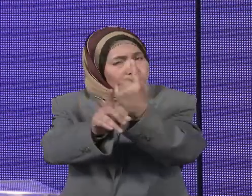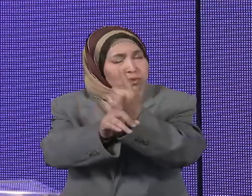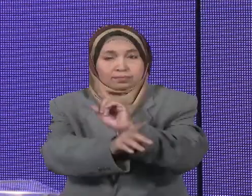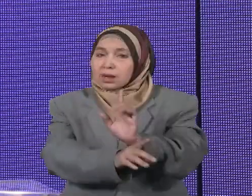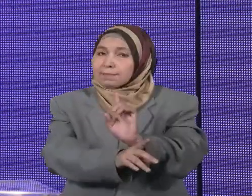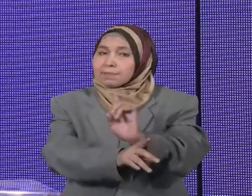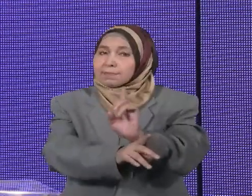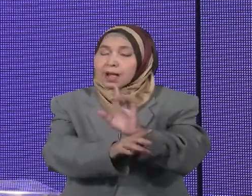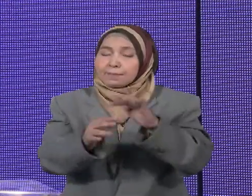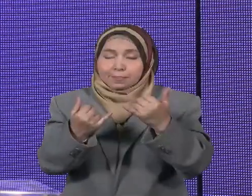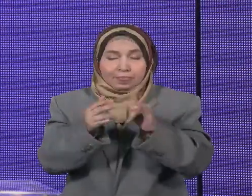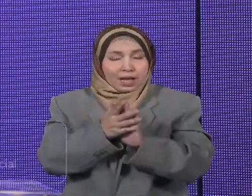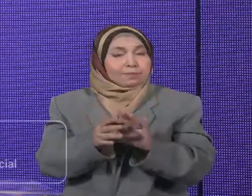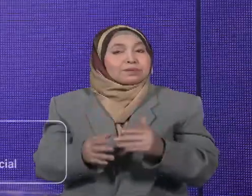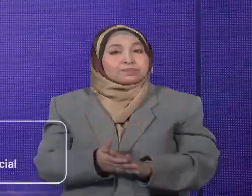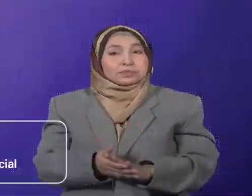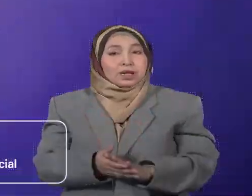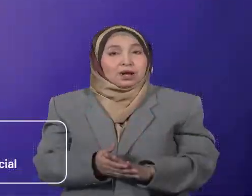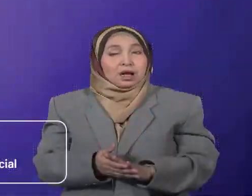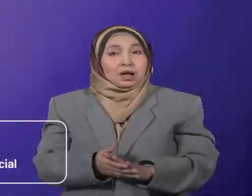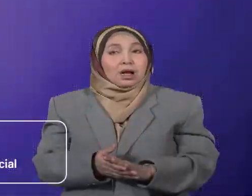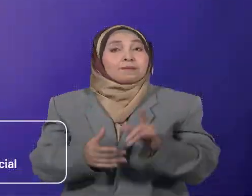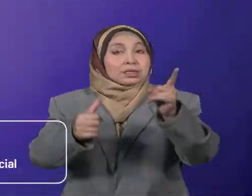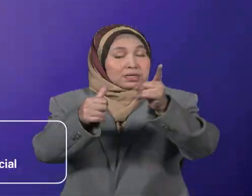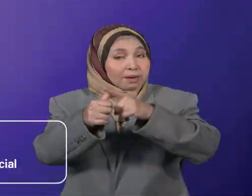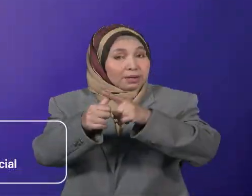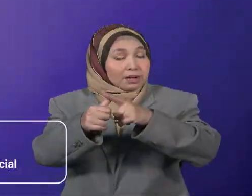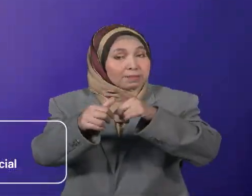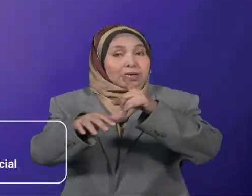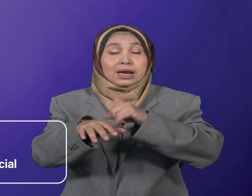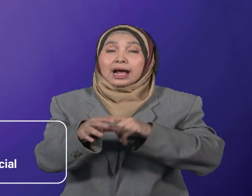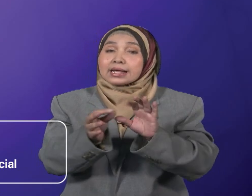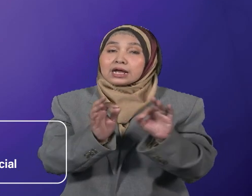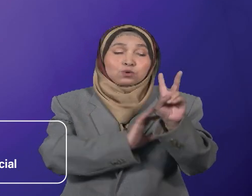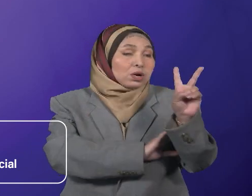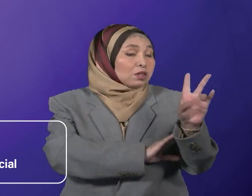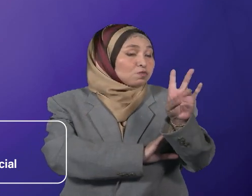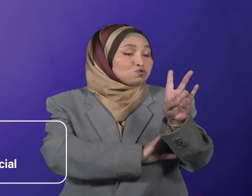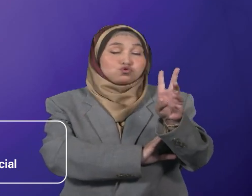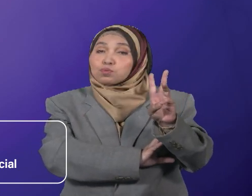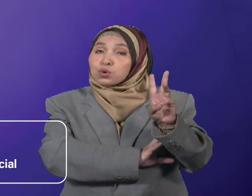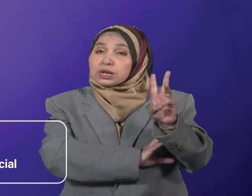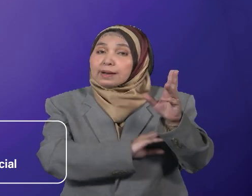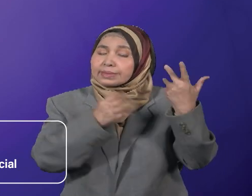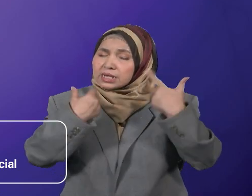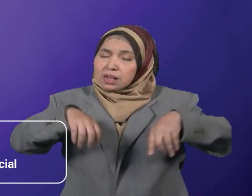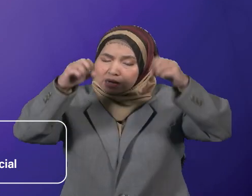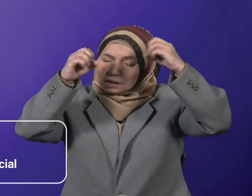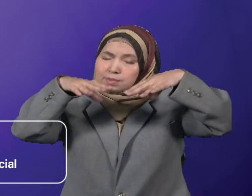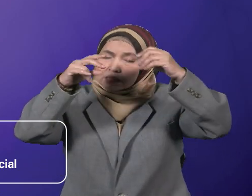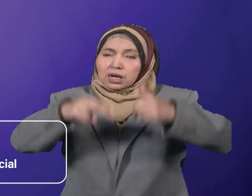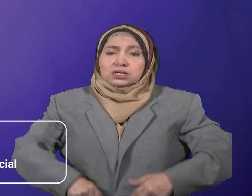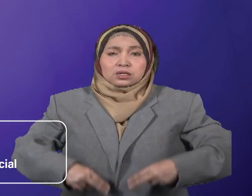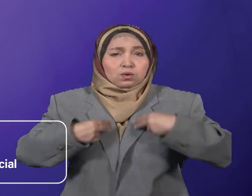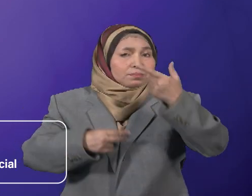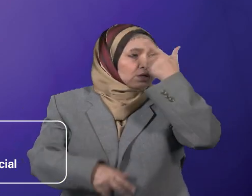main WhatsApp. Okey, kita perhatikan. Iaitu yang pertama pada ayat yang ke-276, hilang keberkatan hidup kerana